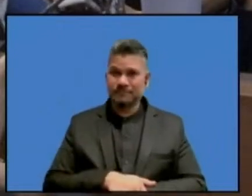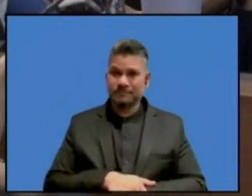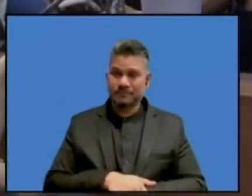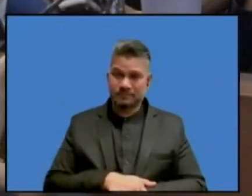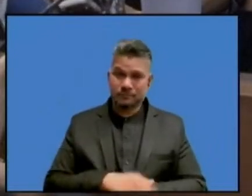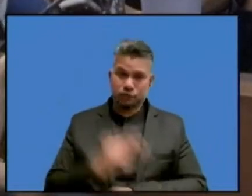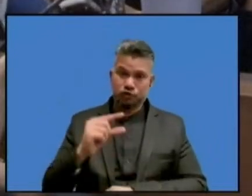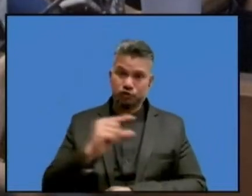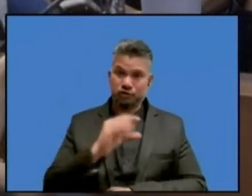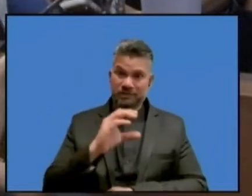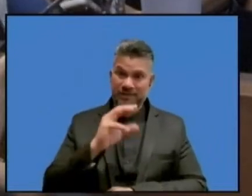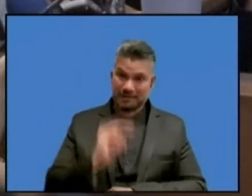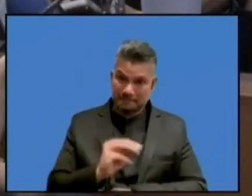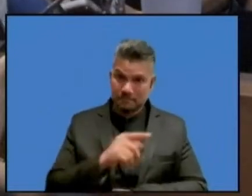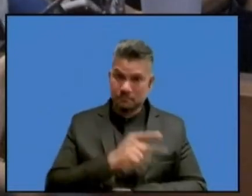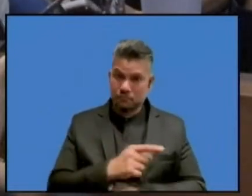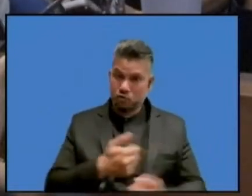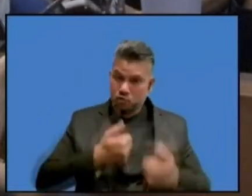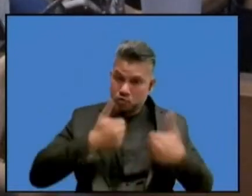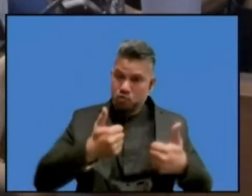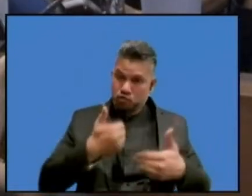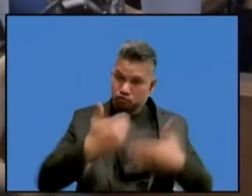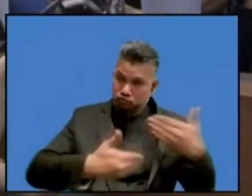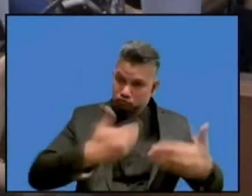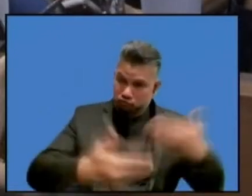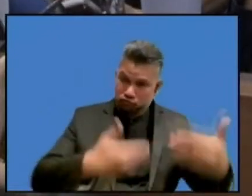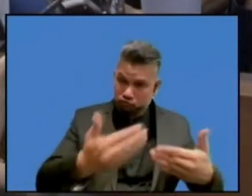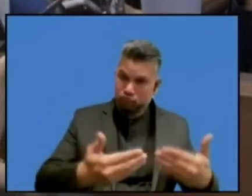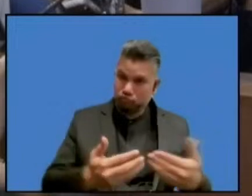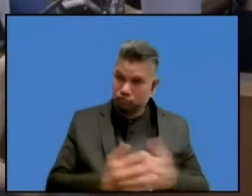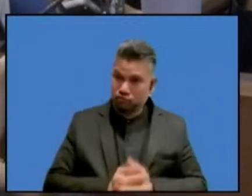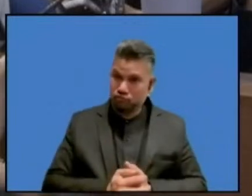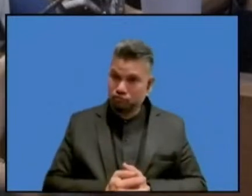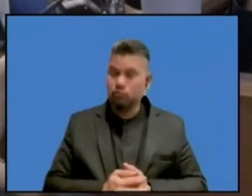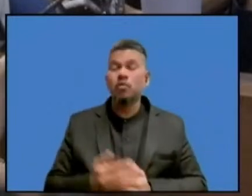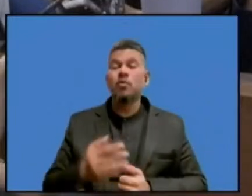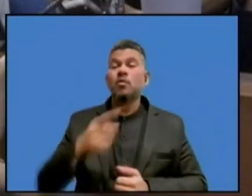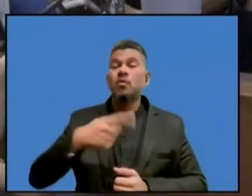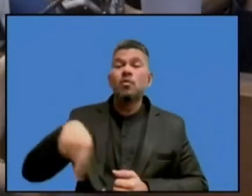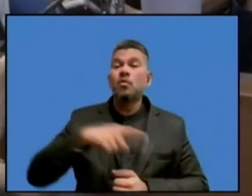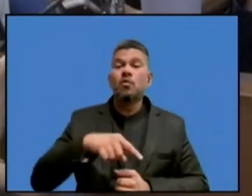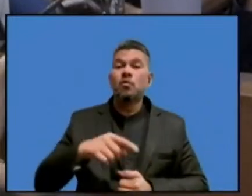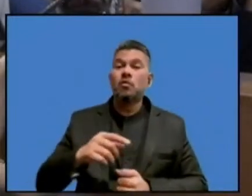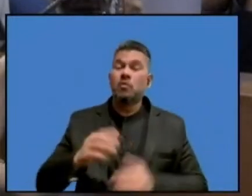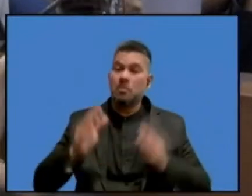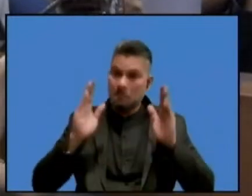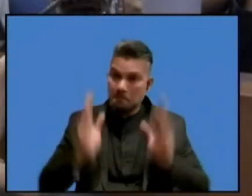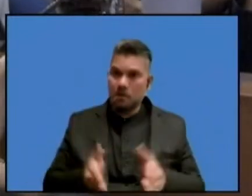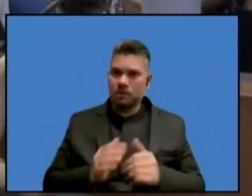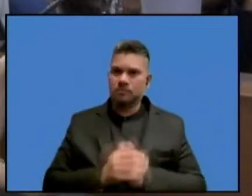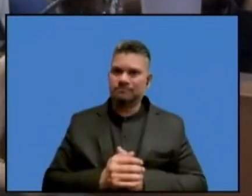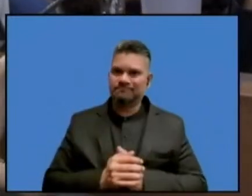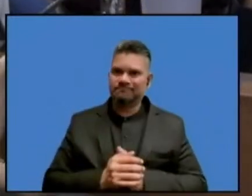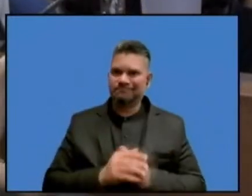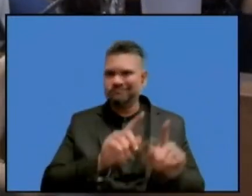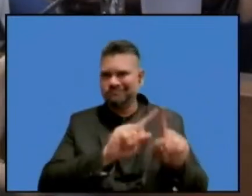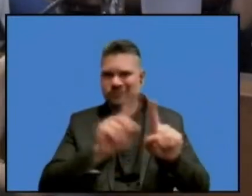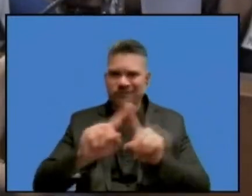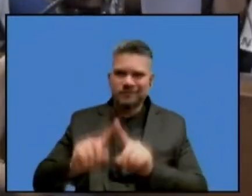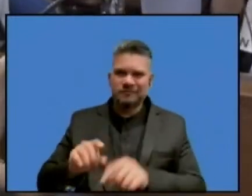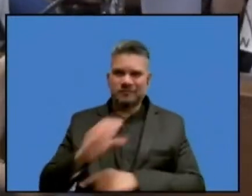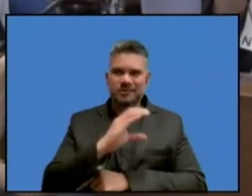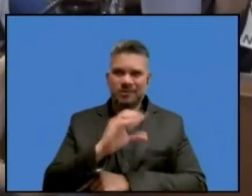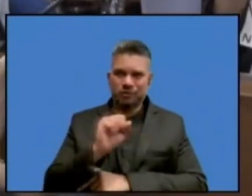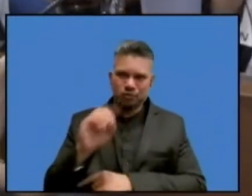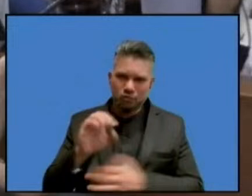институционализировать сотрудничество между гражданским обществом и правительствами, гарантируя, что голоса и жизненный